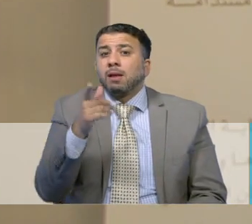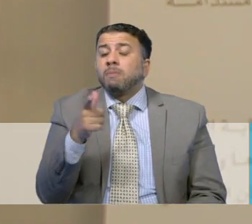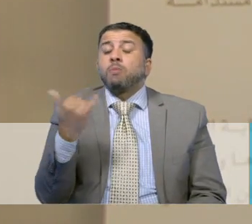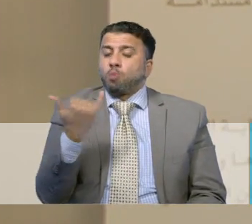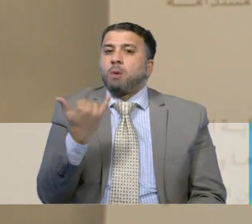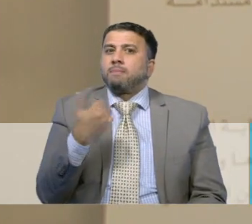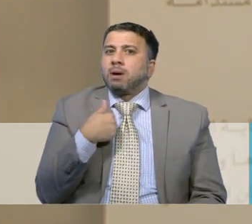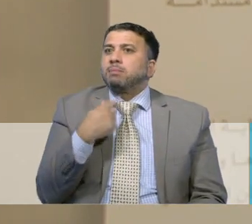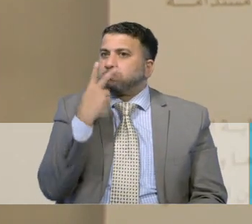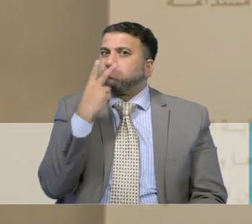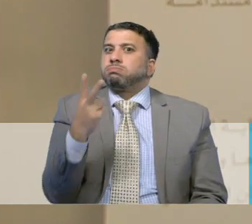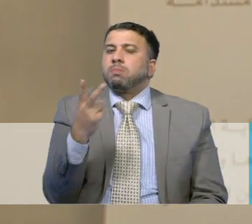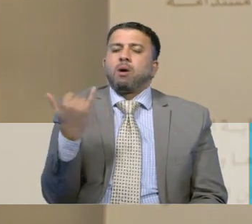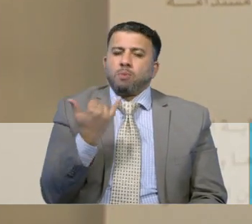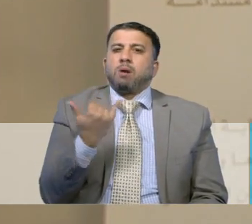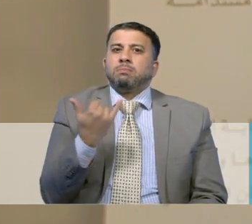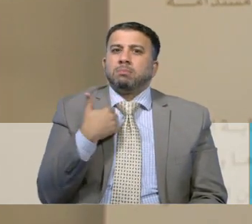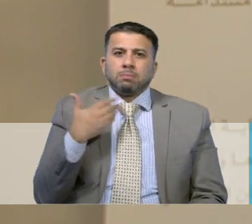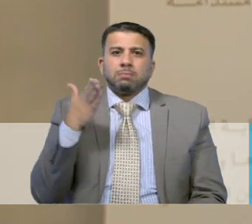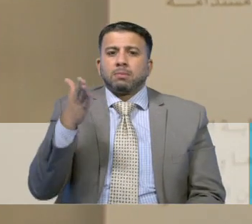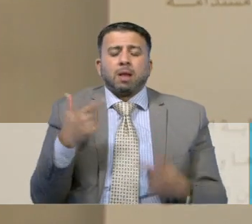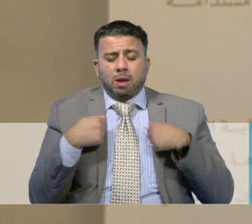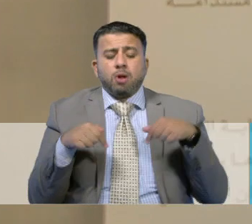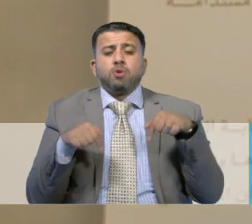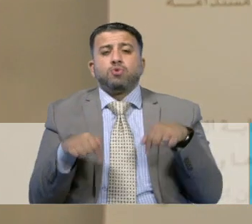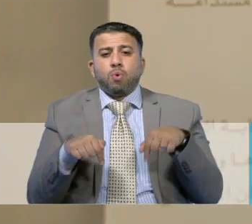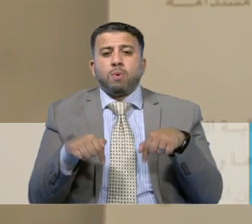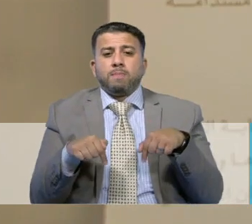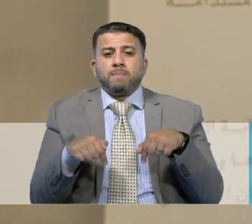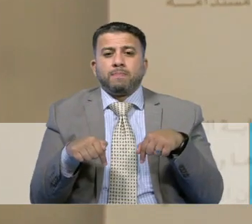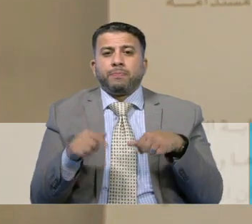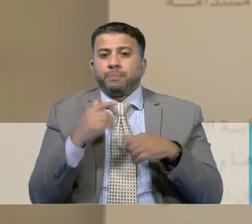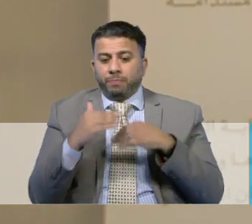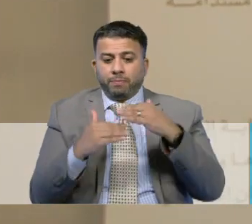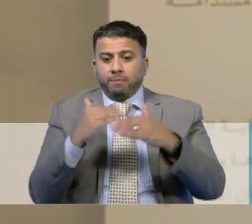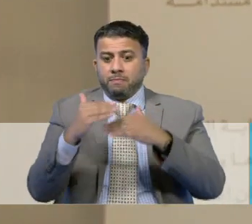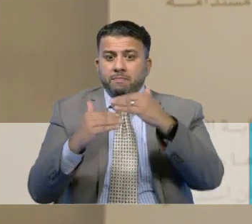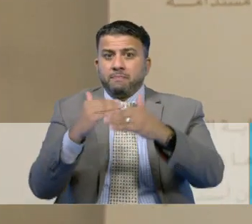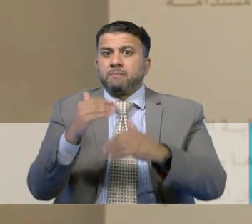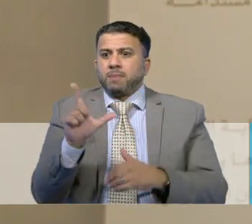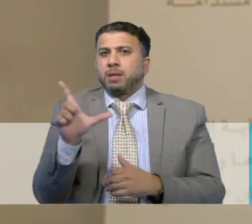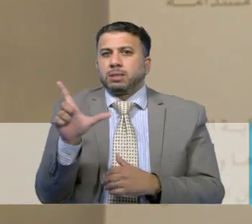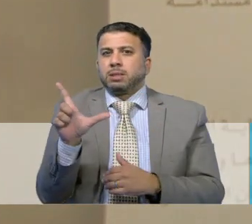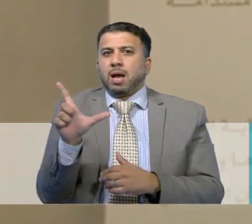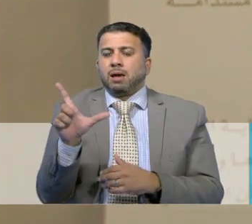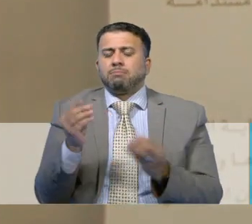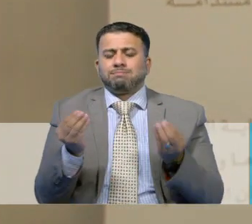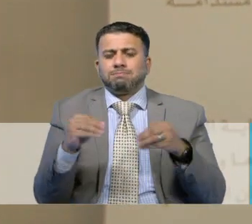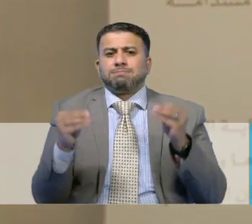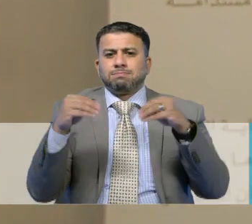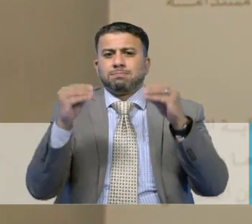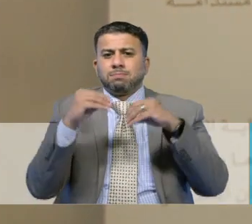يهمنا، لأنه يعني أننا نحن اليوم نسير في الطريق الصحيح في الإكثار